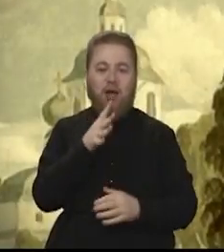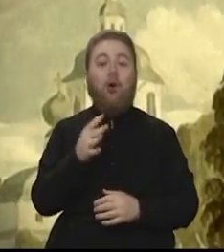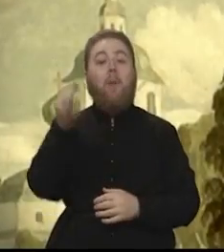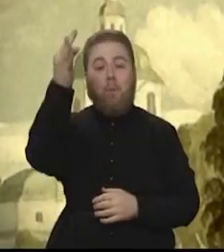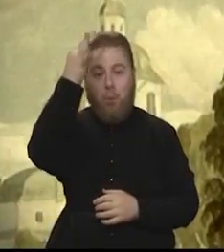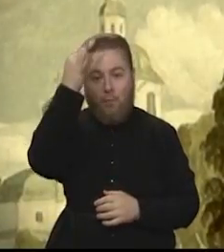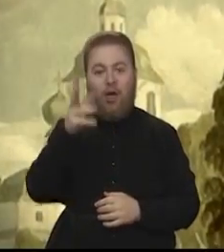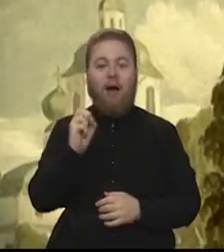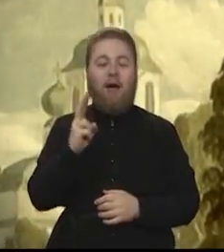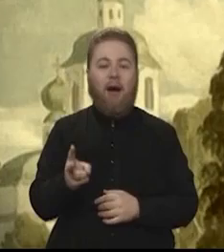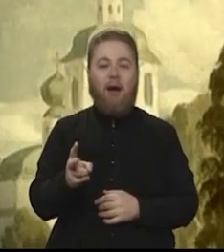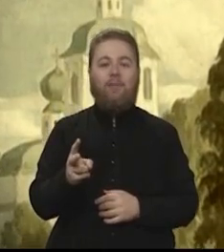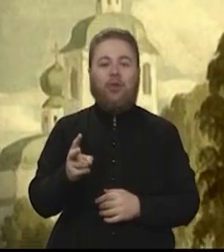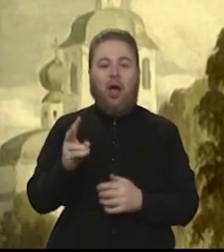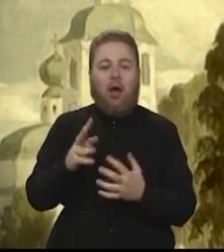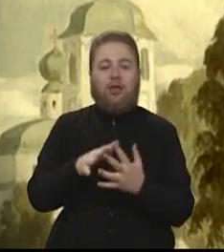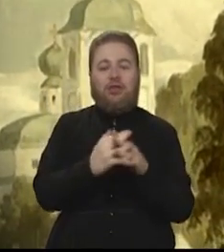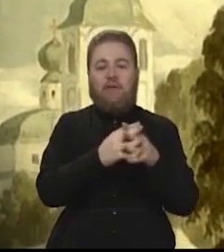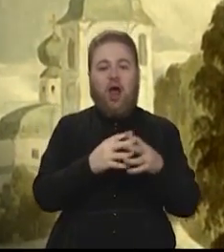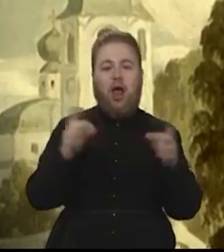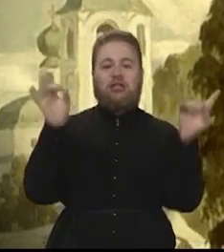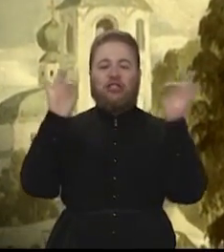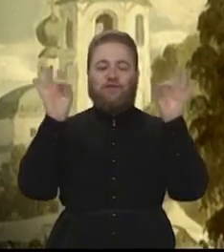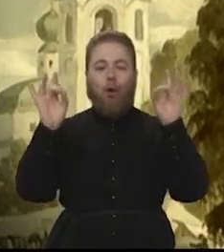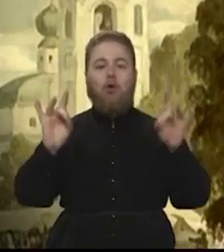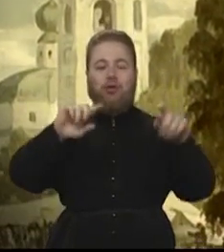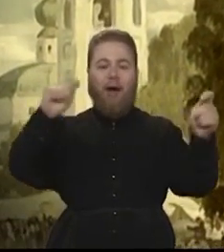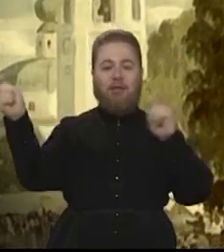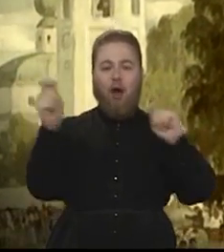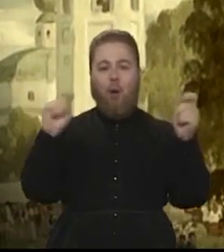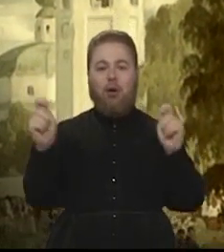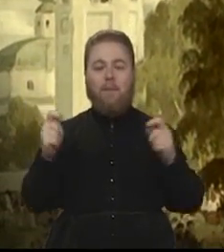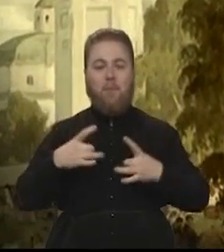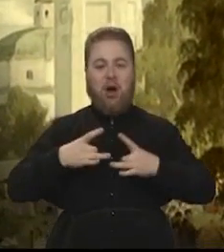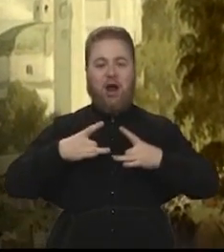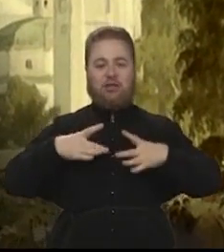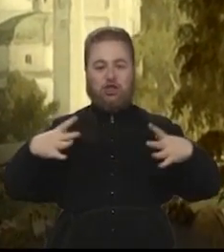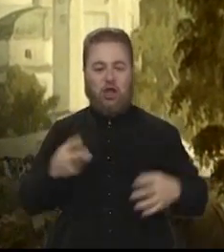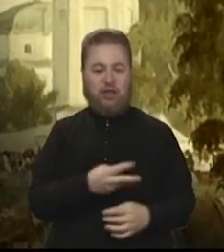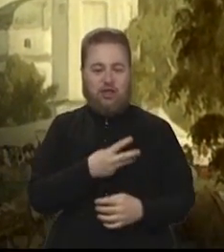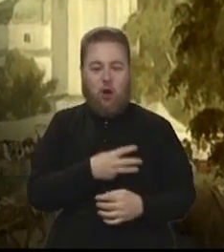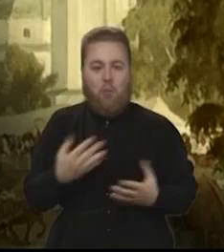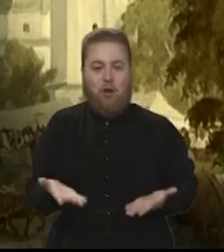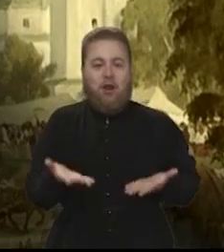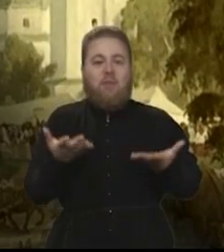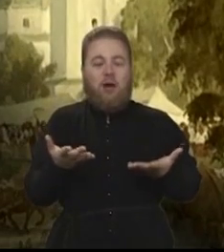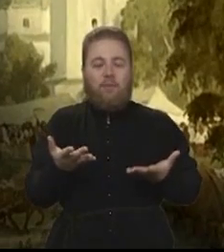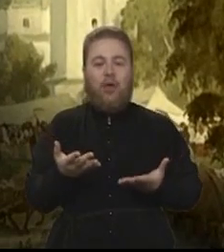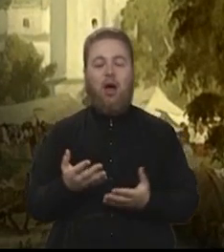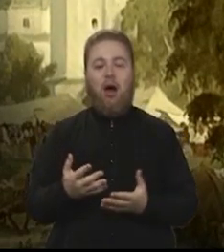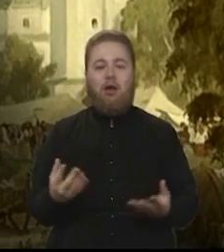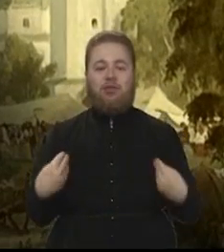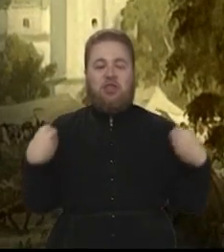помнят, как над их деревнями был колокольный звон. Всем праздничное настроение поднимал. Мы, говорит, одевали самые